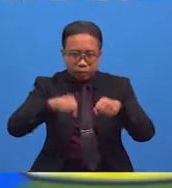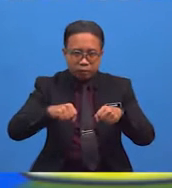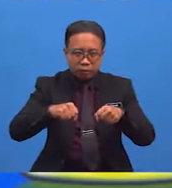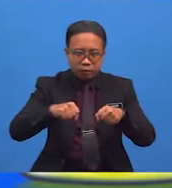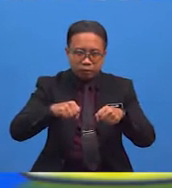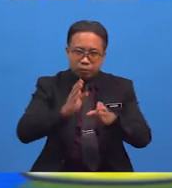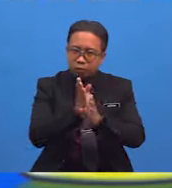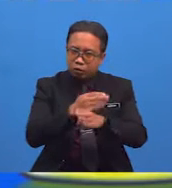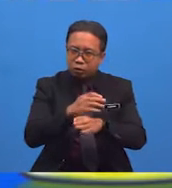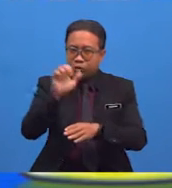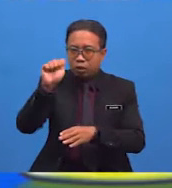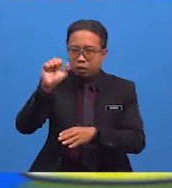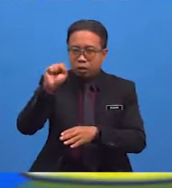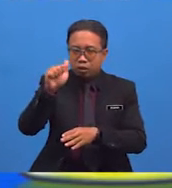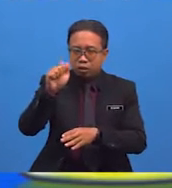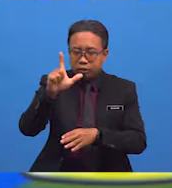bentuk asalnya?